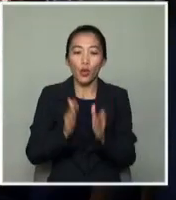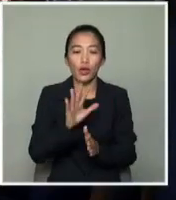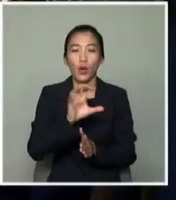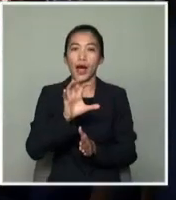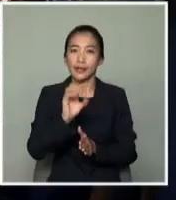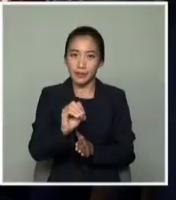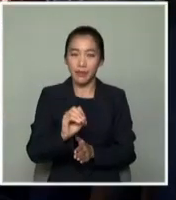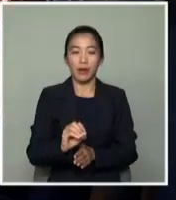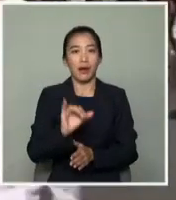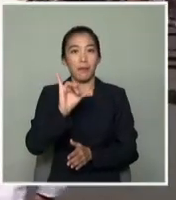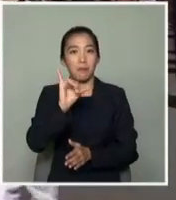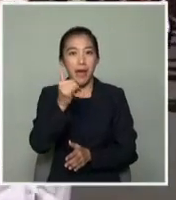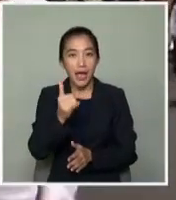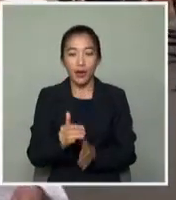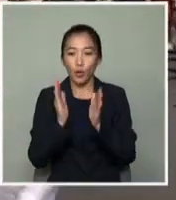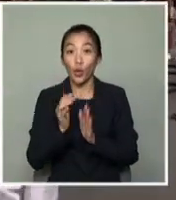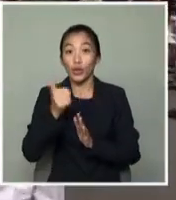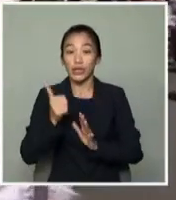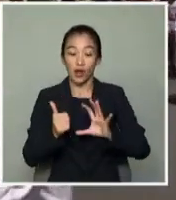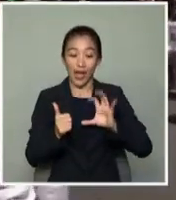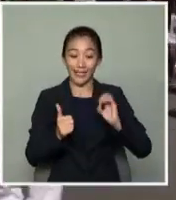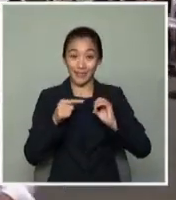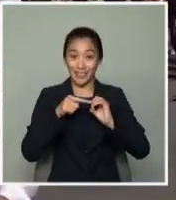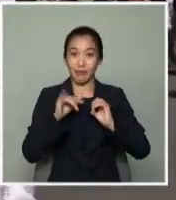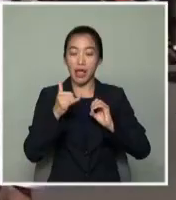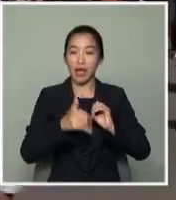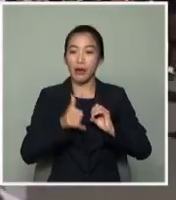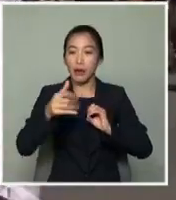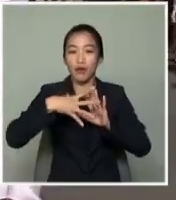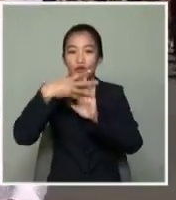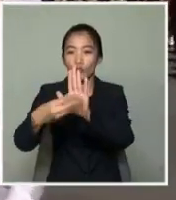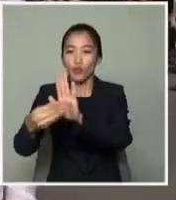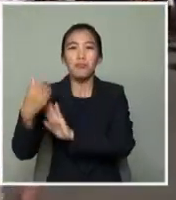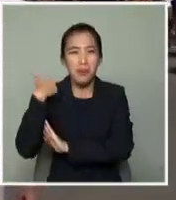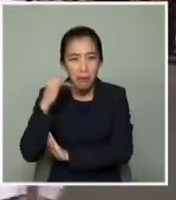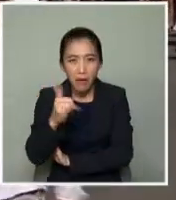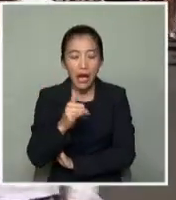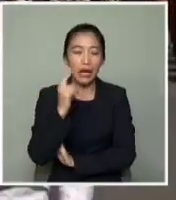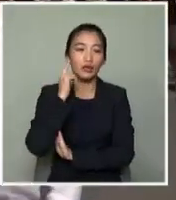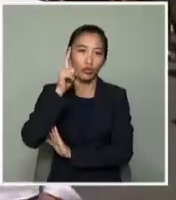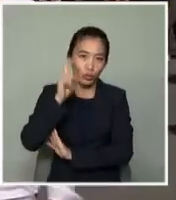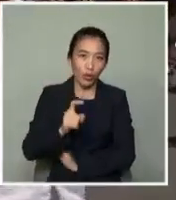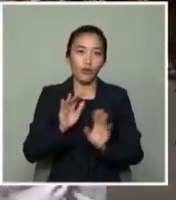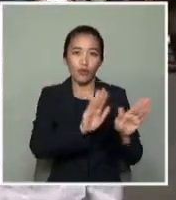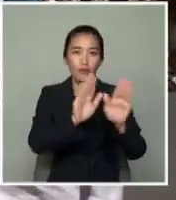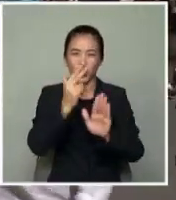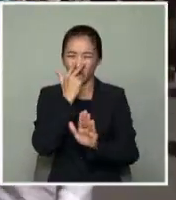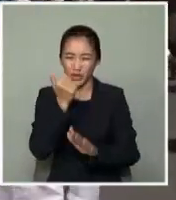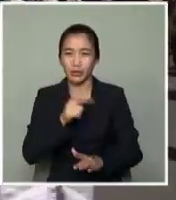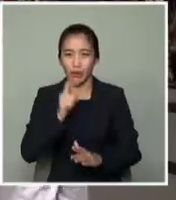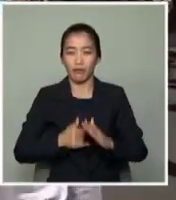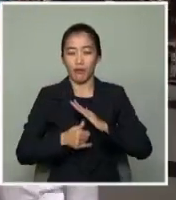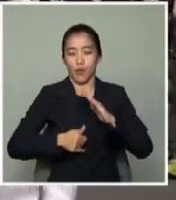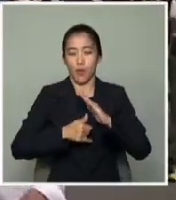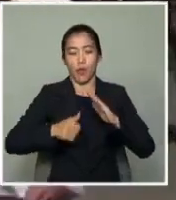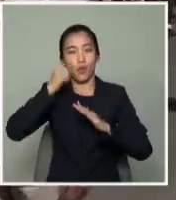มผัสใกล้ชิดกับทั้ง550คนกักตัวเองนาน14วันแล้วให้ไปตรวจหาเชื้อโควิด -19 ด้วยพนักงานที่ติดโ